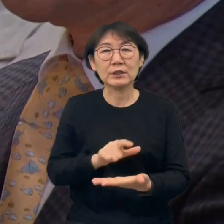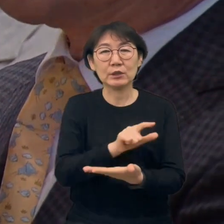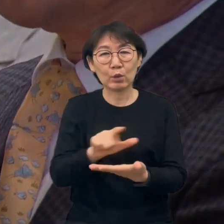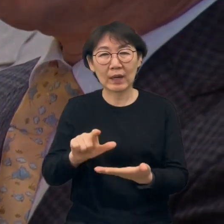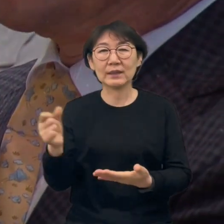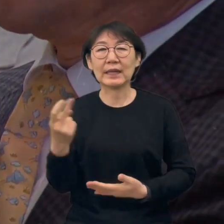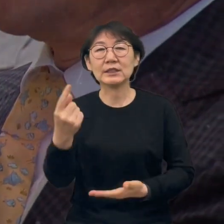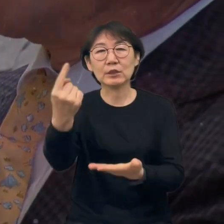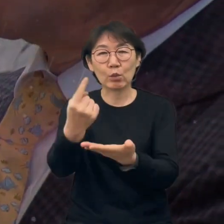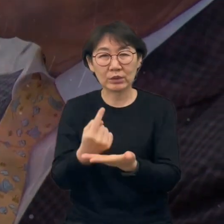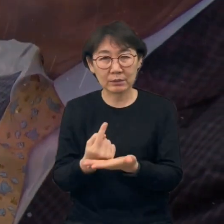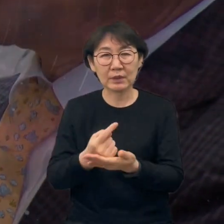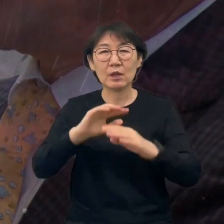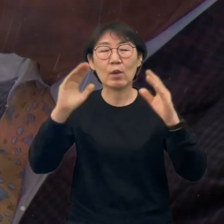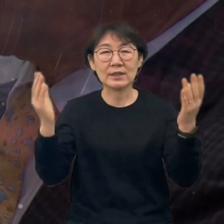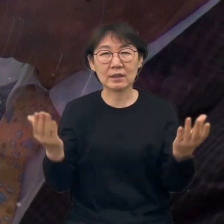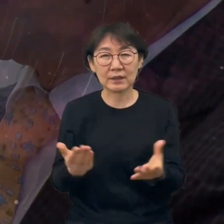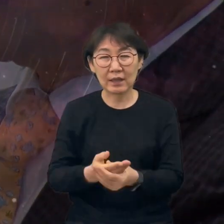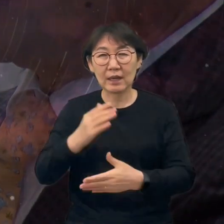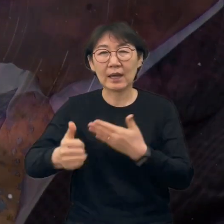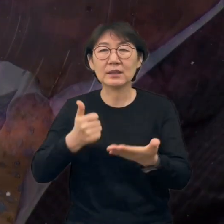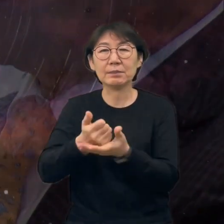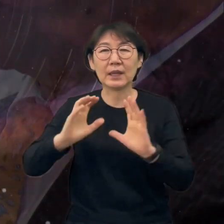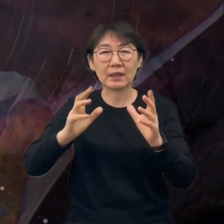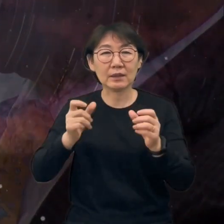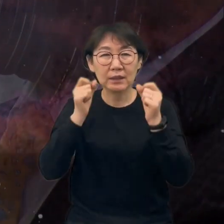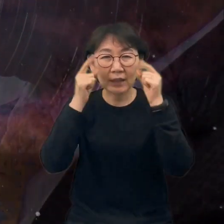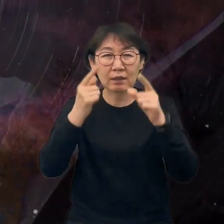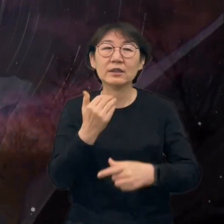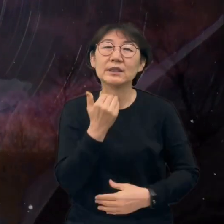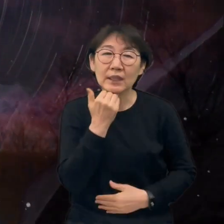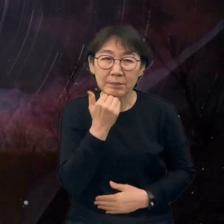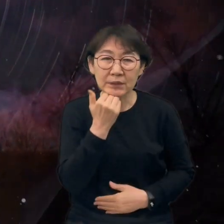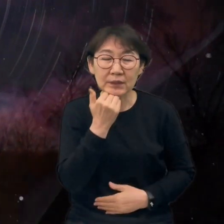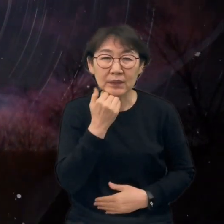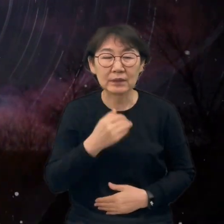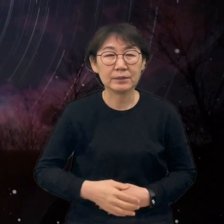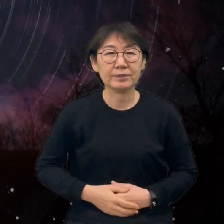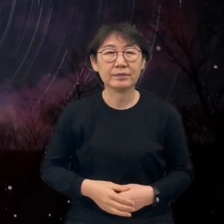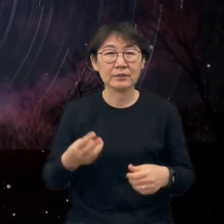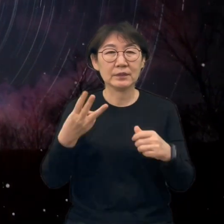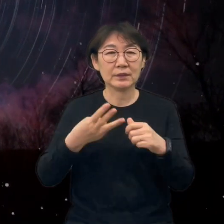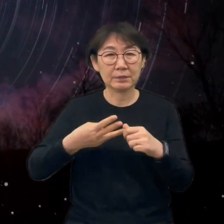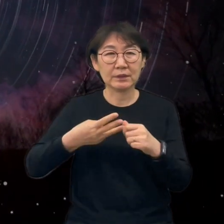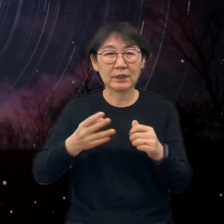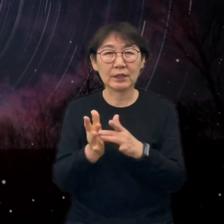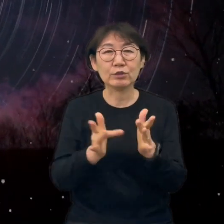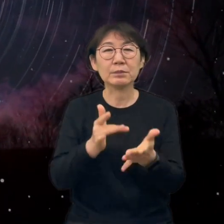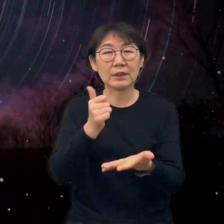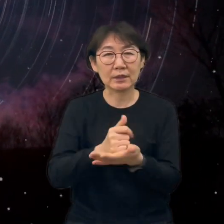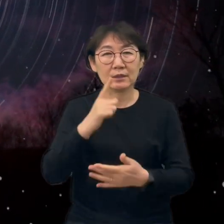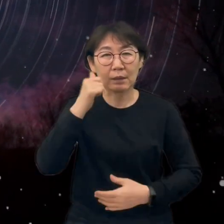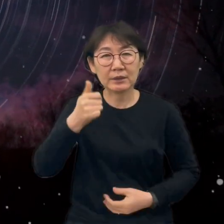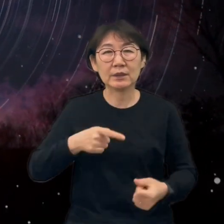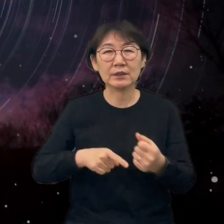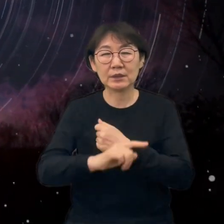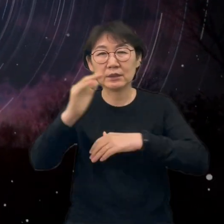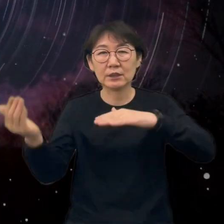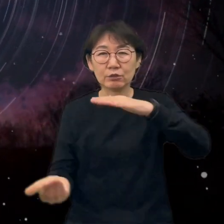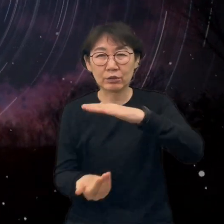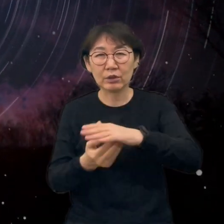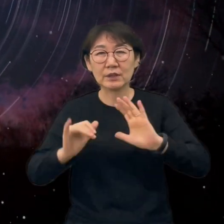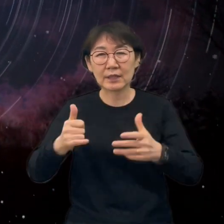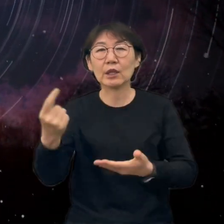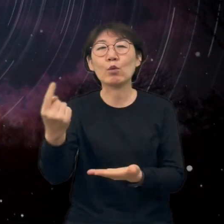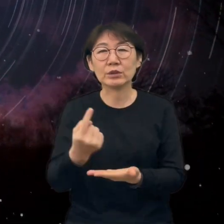우리는 장차 그리스도의 재림으로 완성될 하느님 나라를 깨어 기다립니다. 예수님께서는 아버지의 뜻을